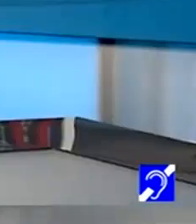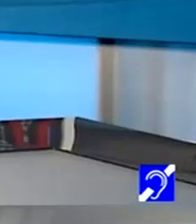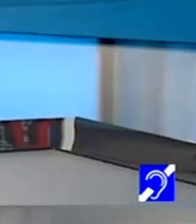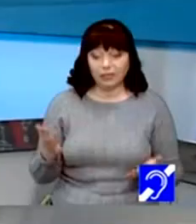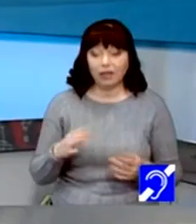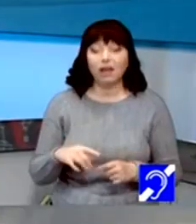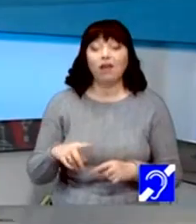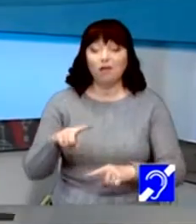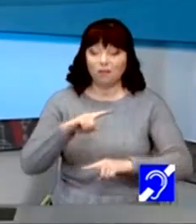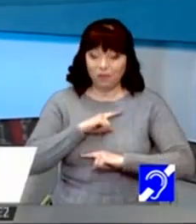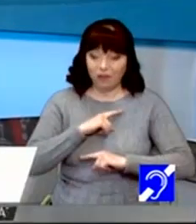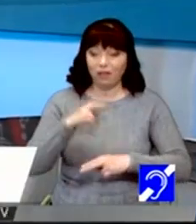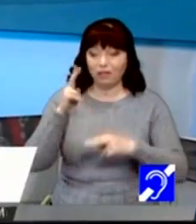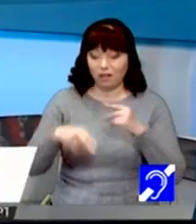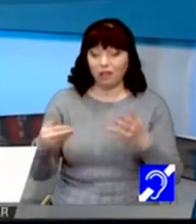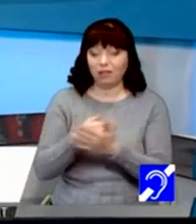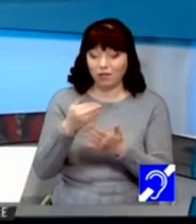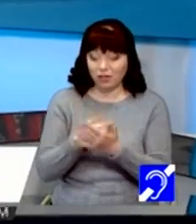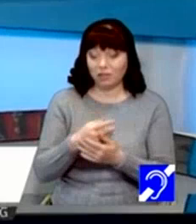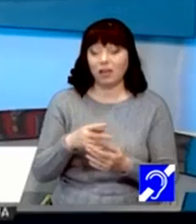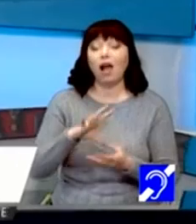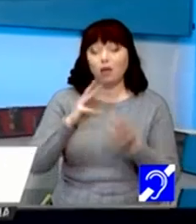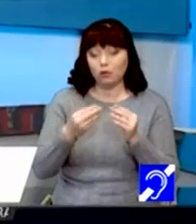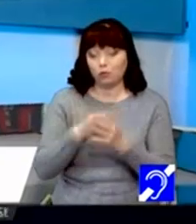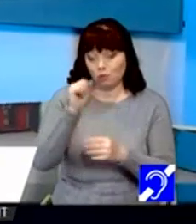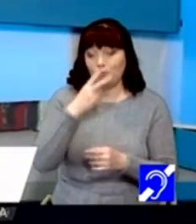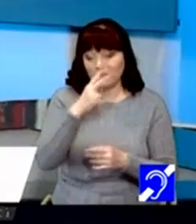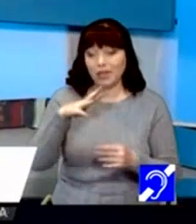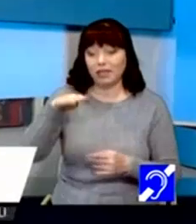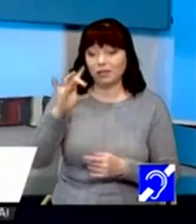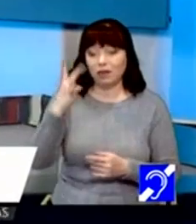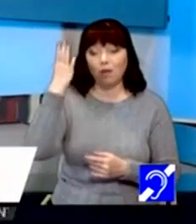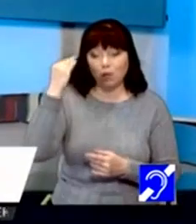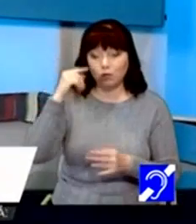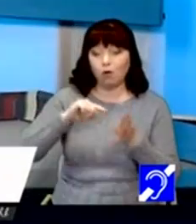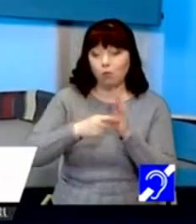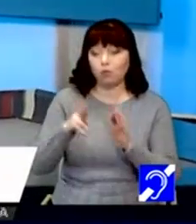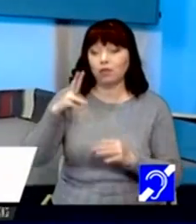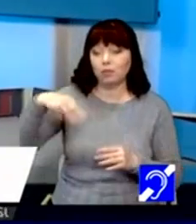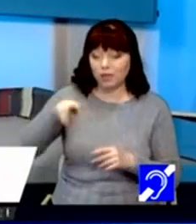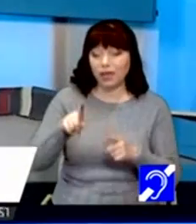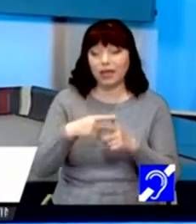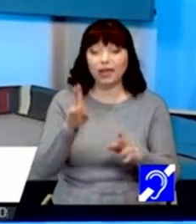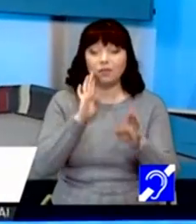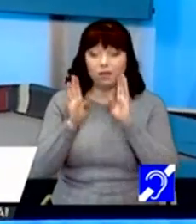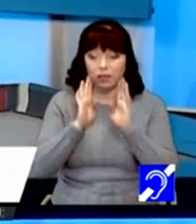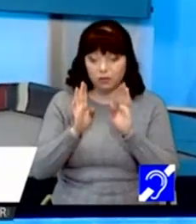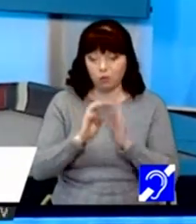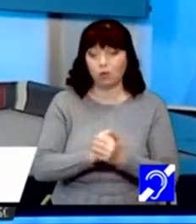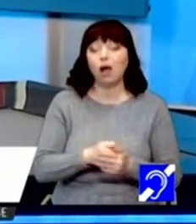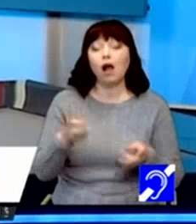până la de telejurnal doamnelor domnilor știrile noastre le Găsiți și pe TVR moldova.md sau pe pagina noastră de Facebook